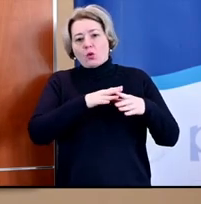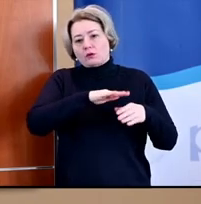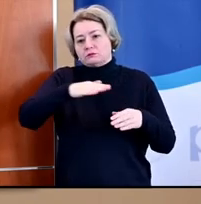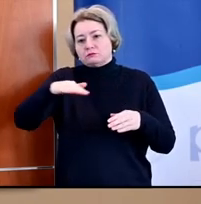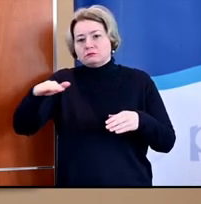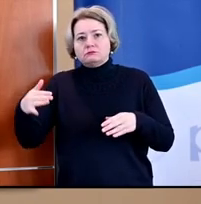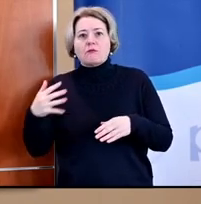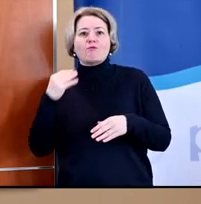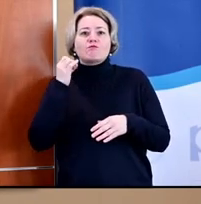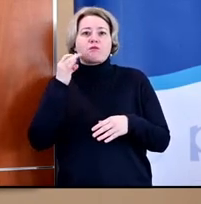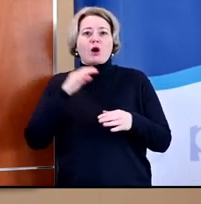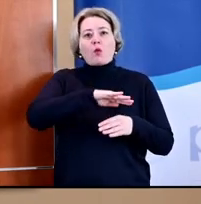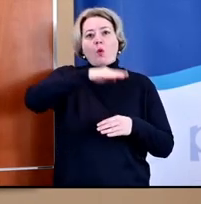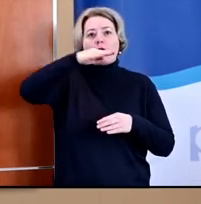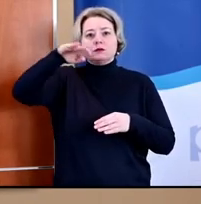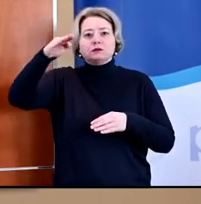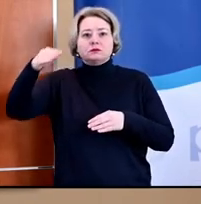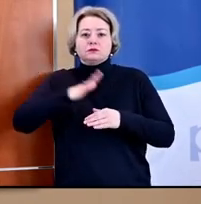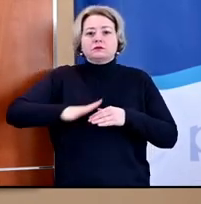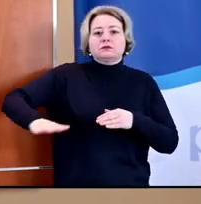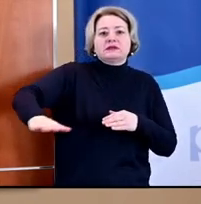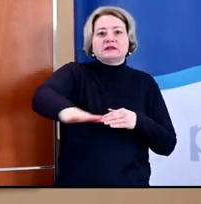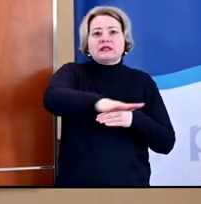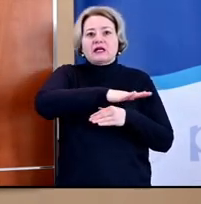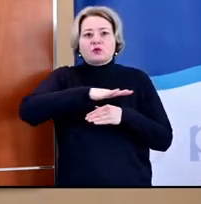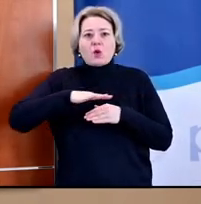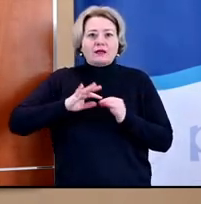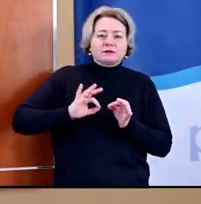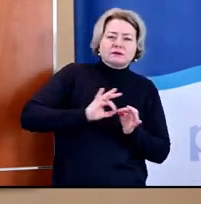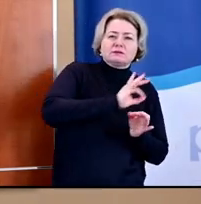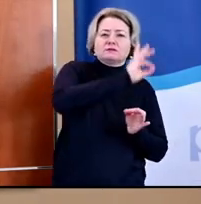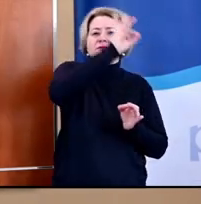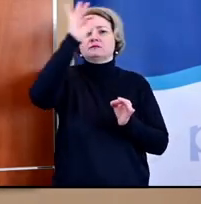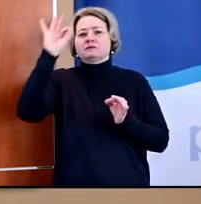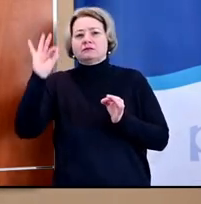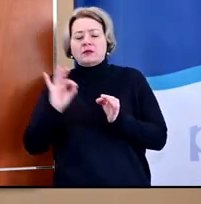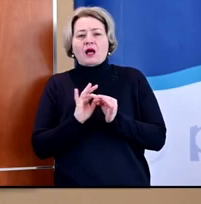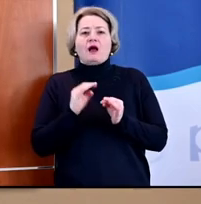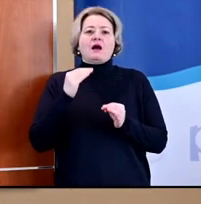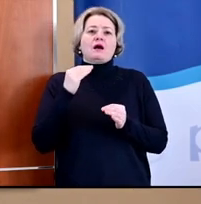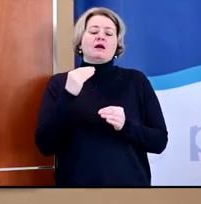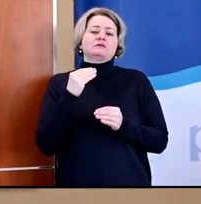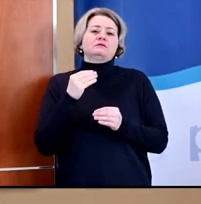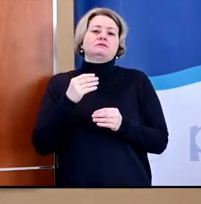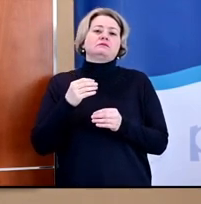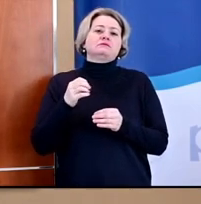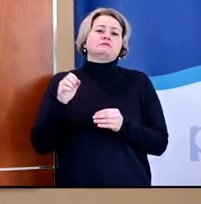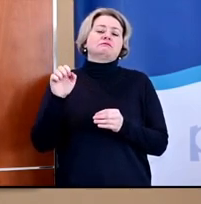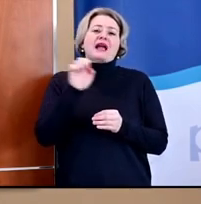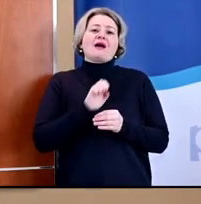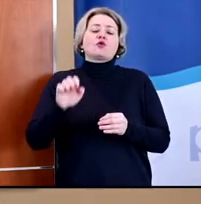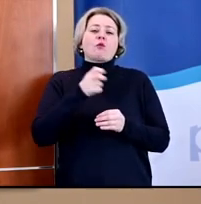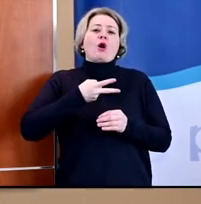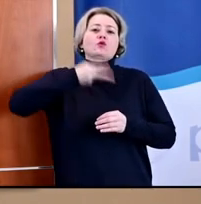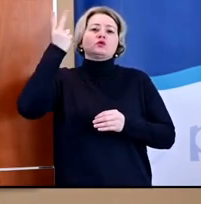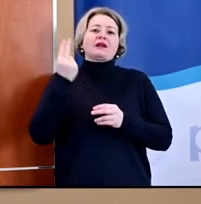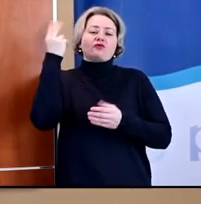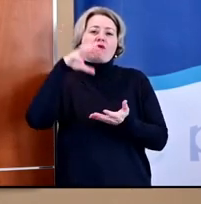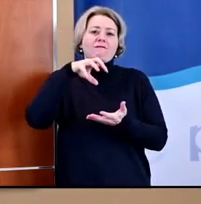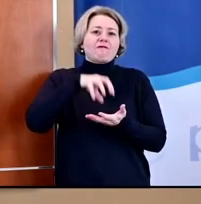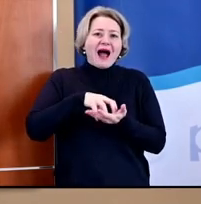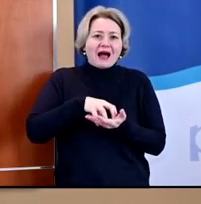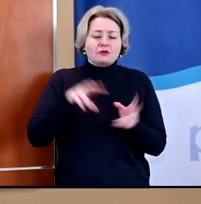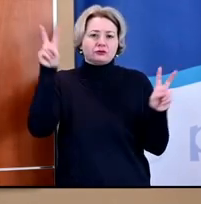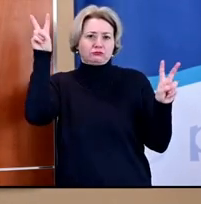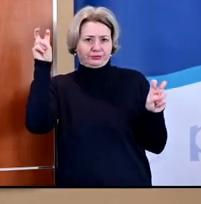európa kulturrális fővárosáról beszélünk vagy erről gondolkodtunk akkor tudtuk azt hogy szeretnénk nem csak